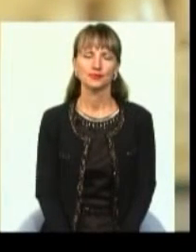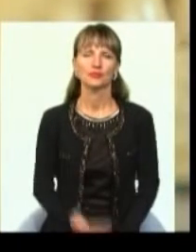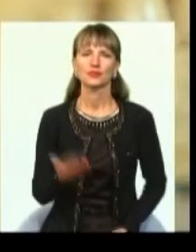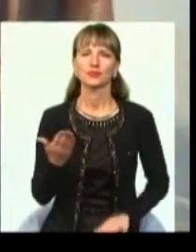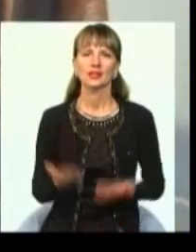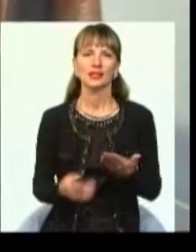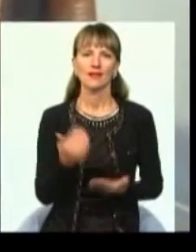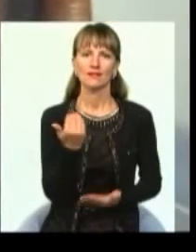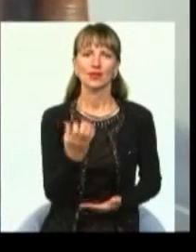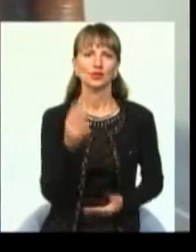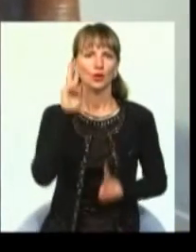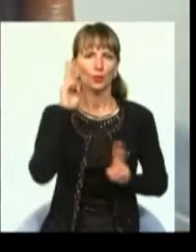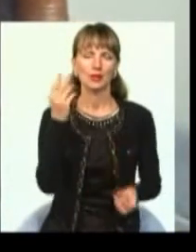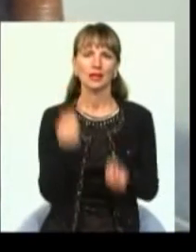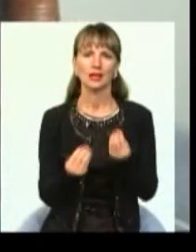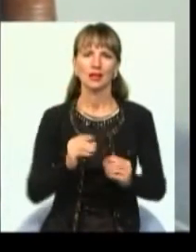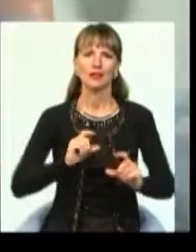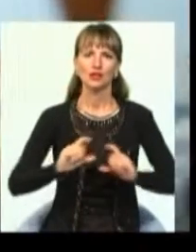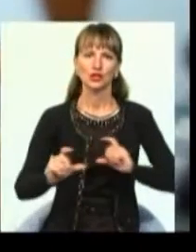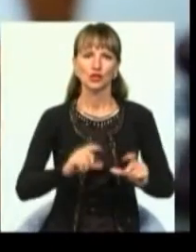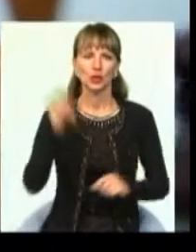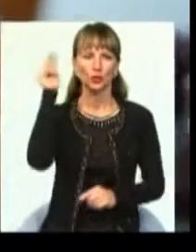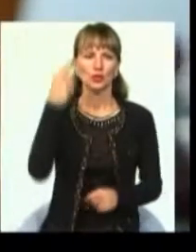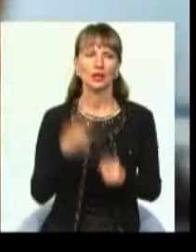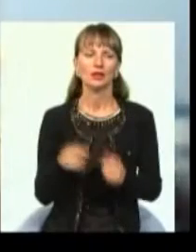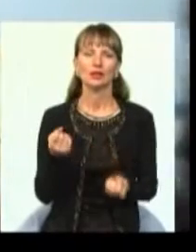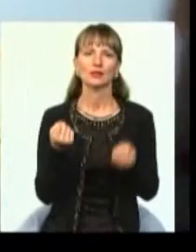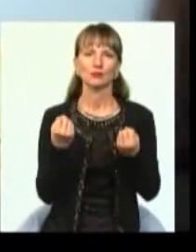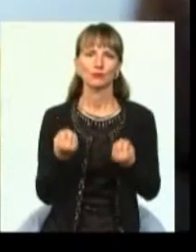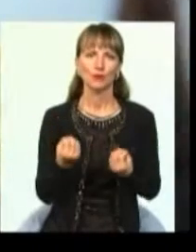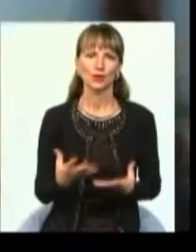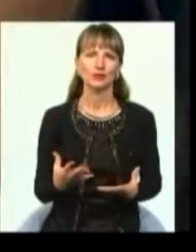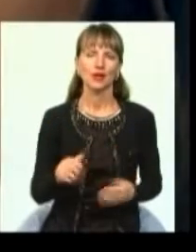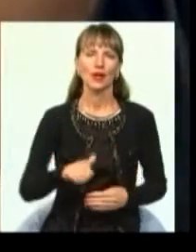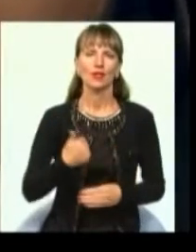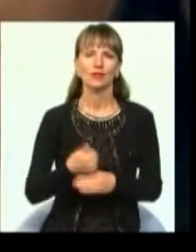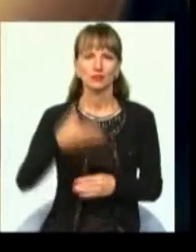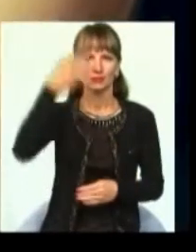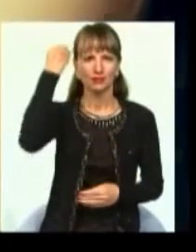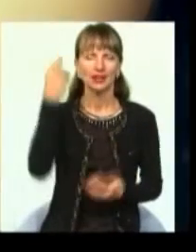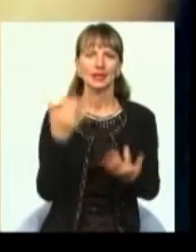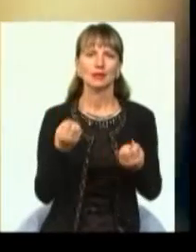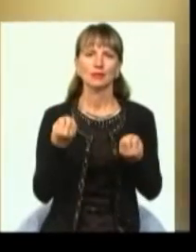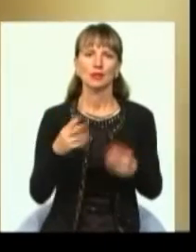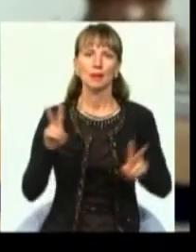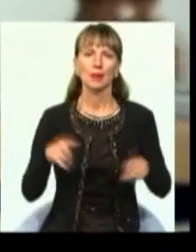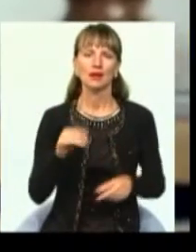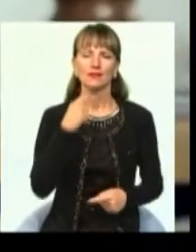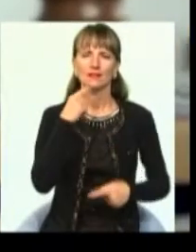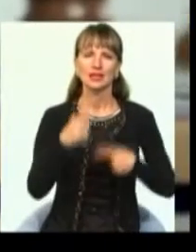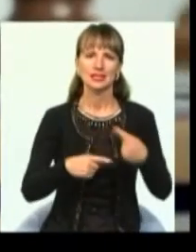Якщо ви ще не вмієте грати в шахи, то навчитись цій грі зможете дуже просто. Головне – засвоїти кілька простих правил і